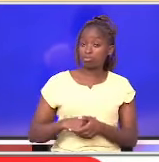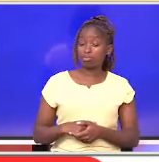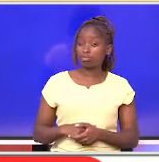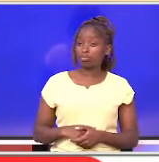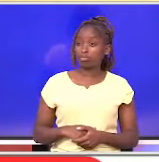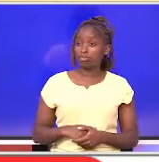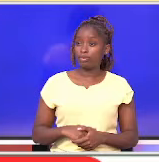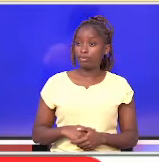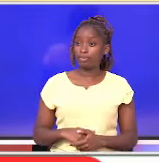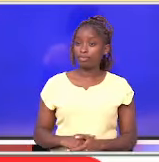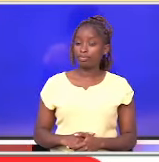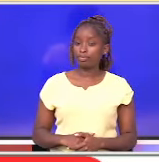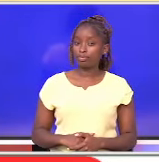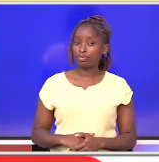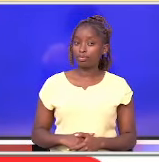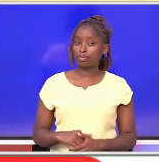Semester moja?